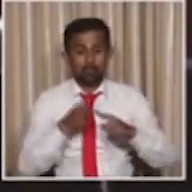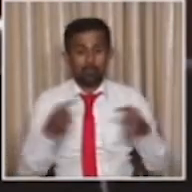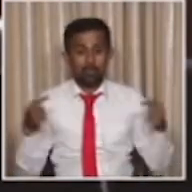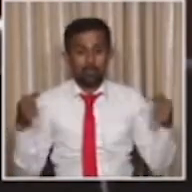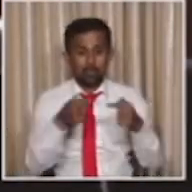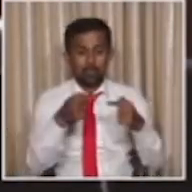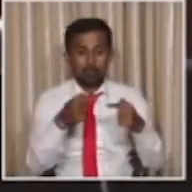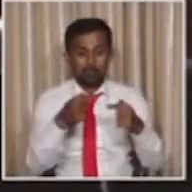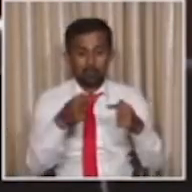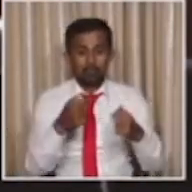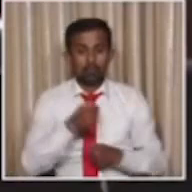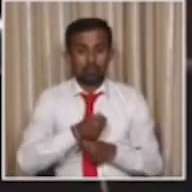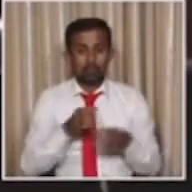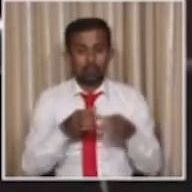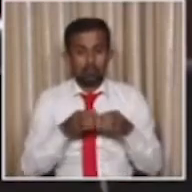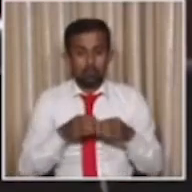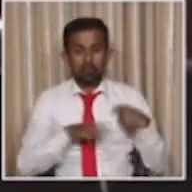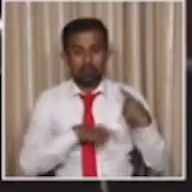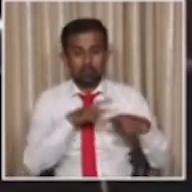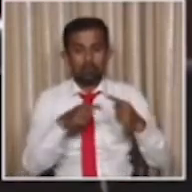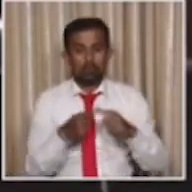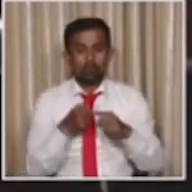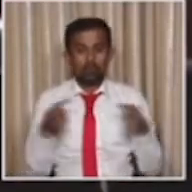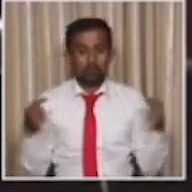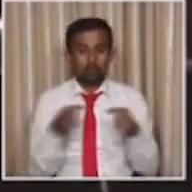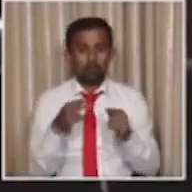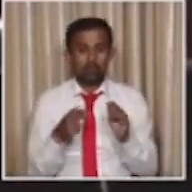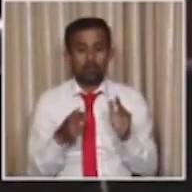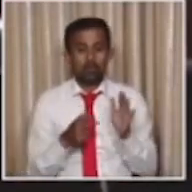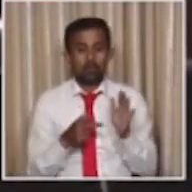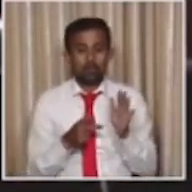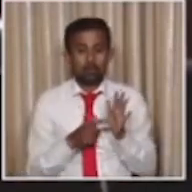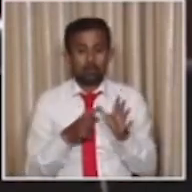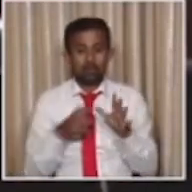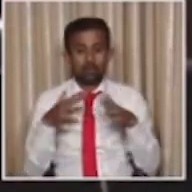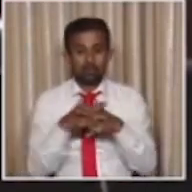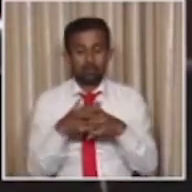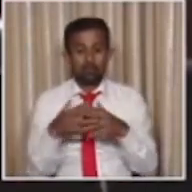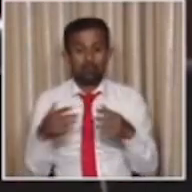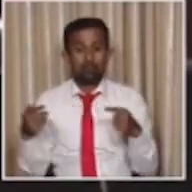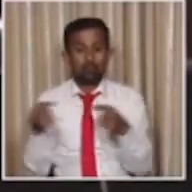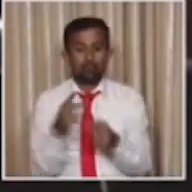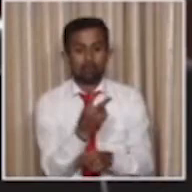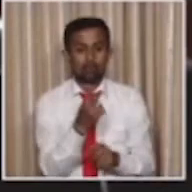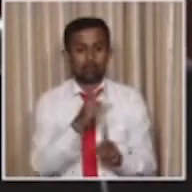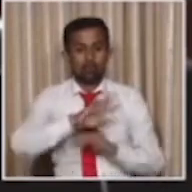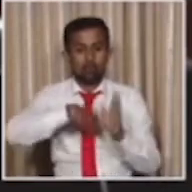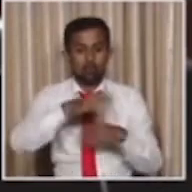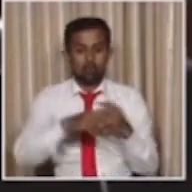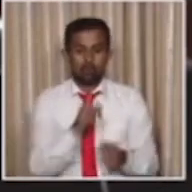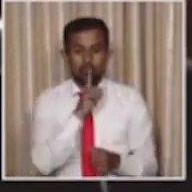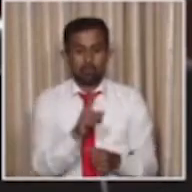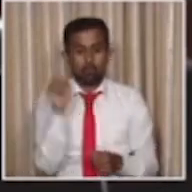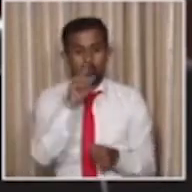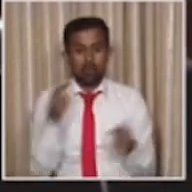දිගින් දිගටම එක්ස්ප්‍රස් පර්ල් නැව හා එම්ටි ඩයමන්ඩ් නෞකා දෙකම පටලගත්ත නිසා මම මේ පළවෙනි නෞකාව ගැන යමක් කියලා